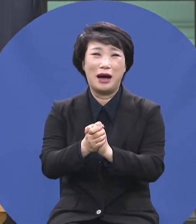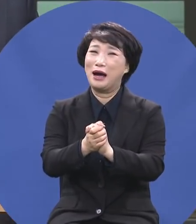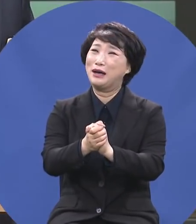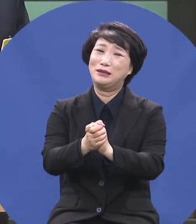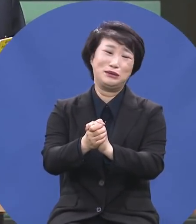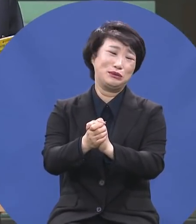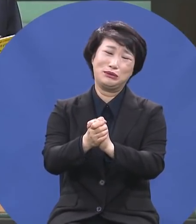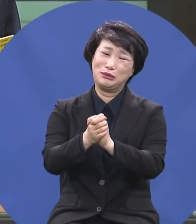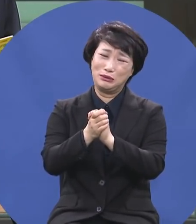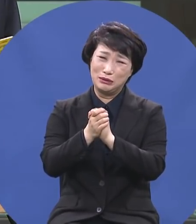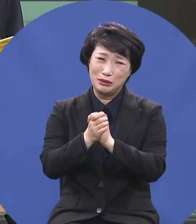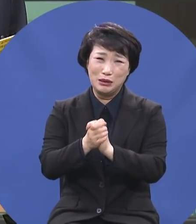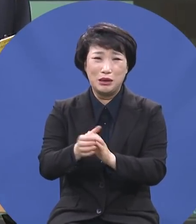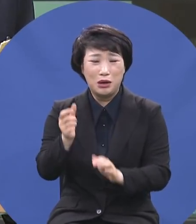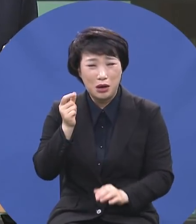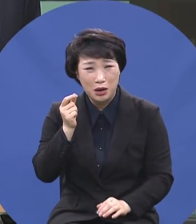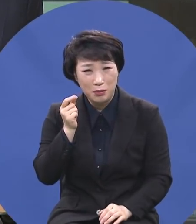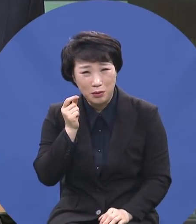기도할 수